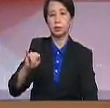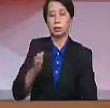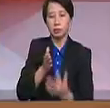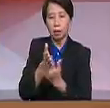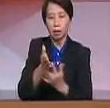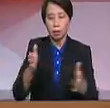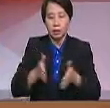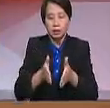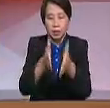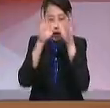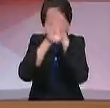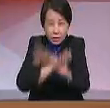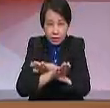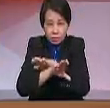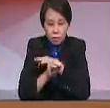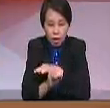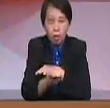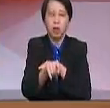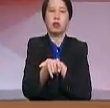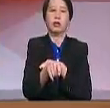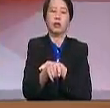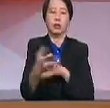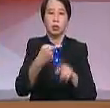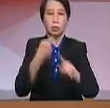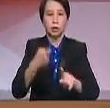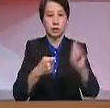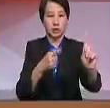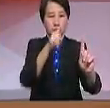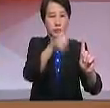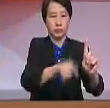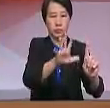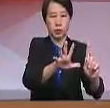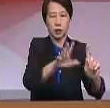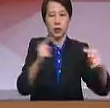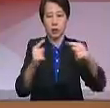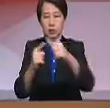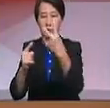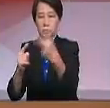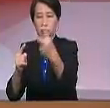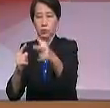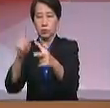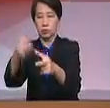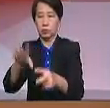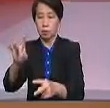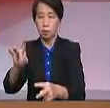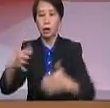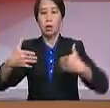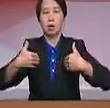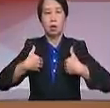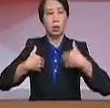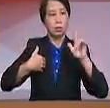melalui lorong-lorong tikus. Dari 1 Mei hingga 12 Ogos, seramai